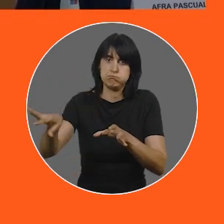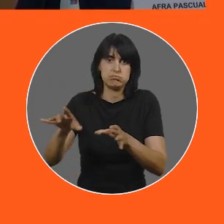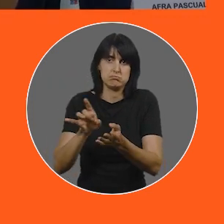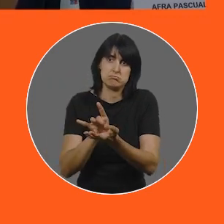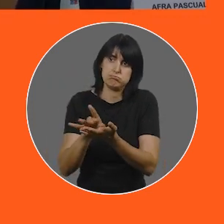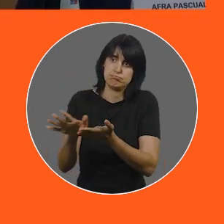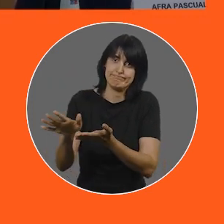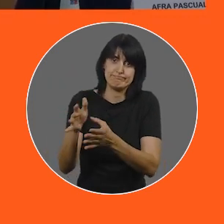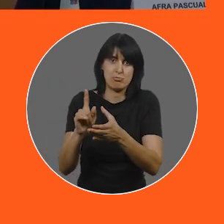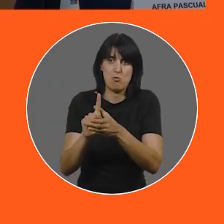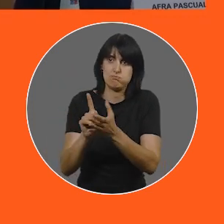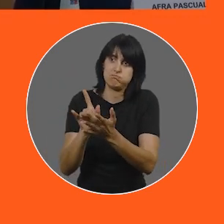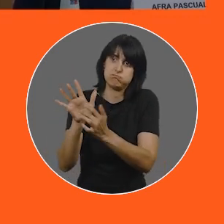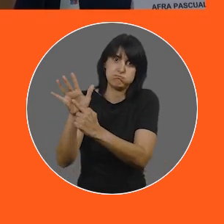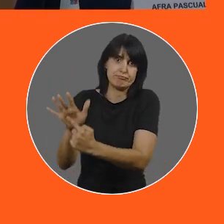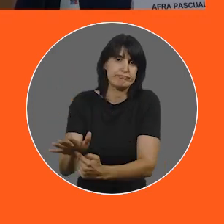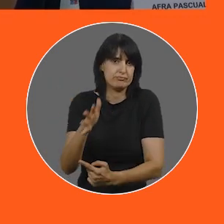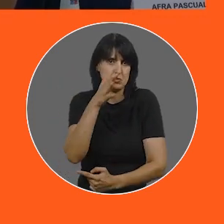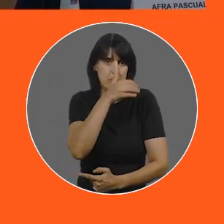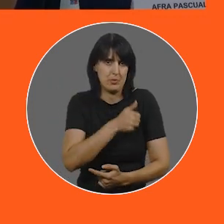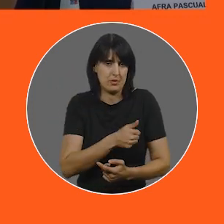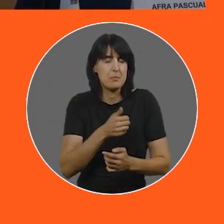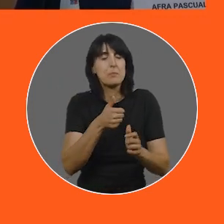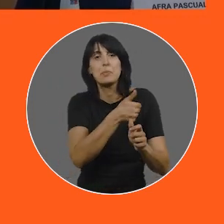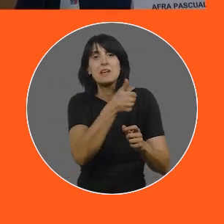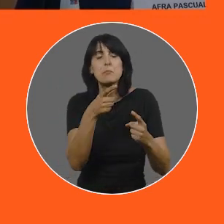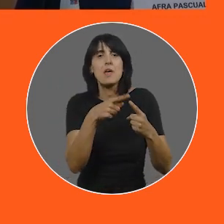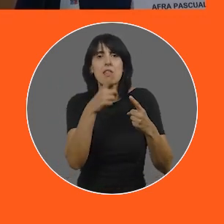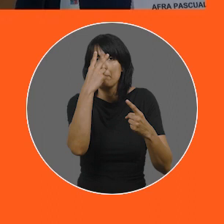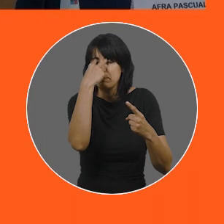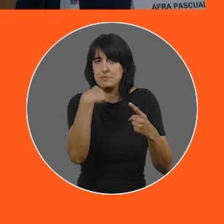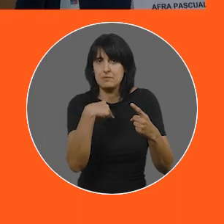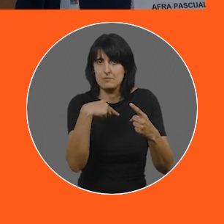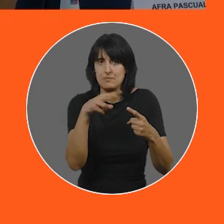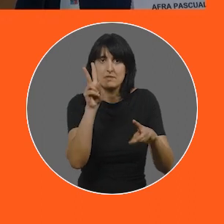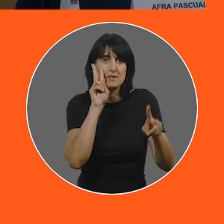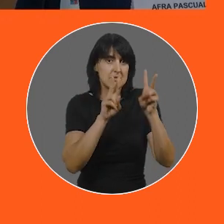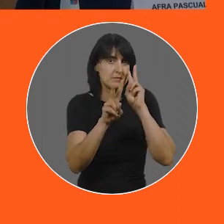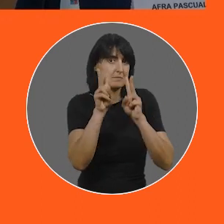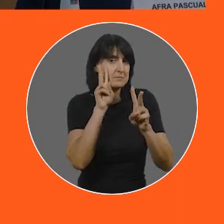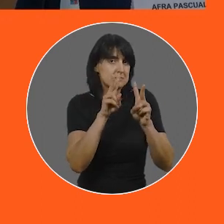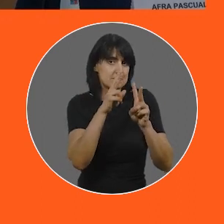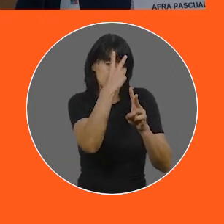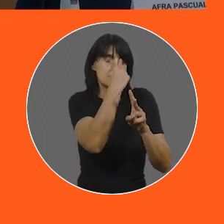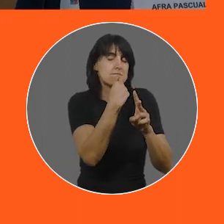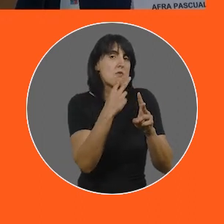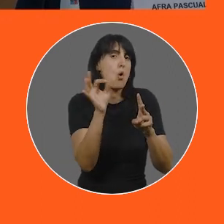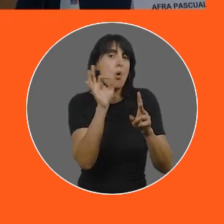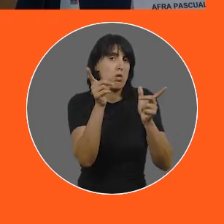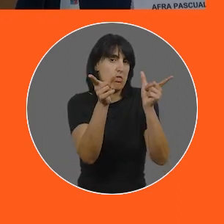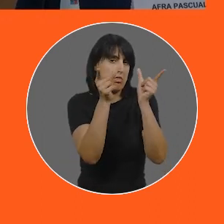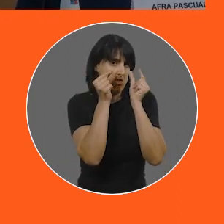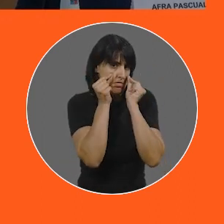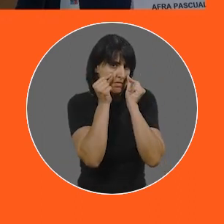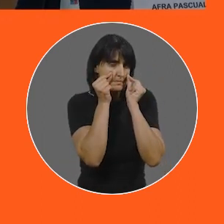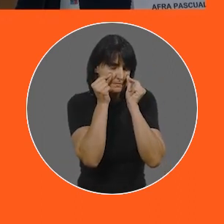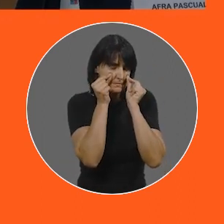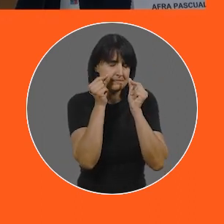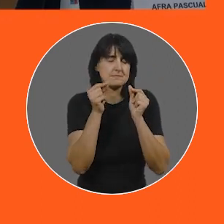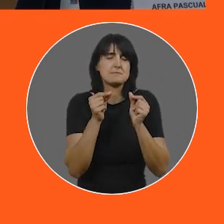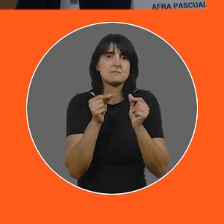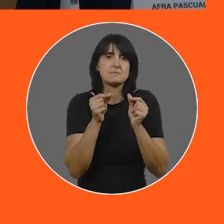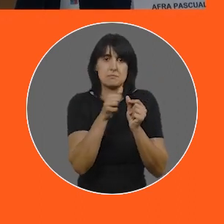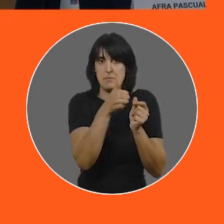excluir. Primer presentaré les discapacitats visuals, ja sigui baixa visió o discapacitat visual total o